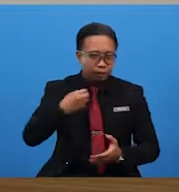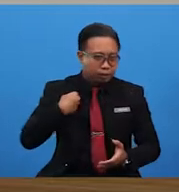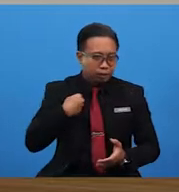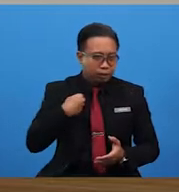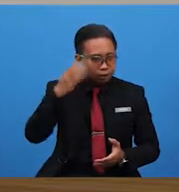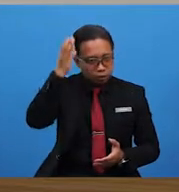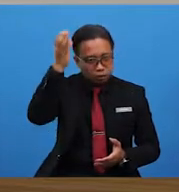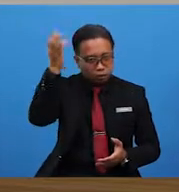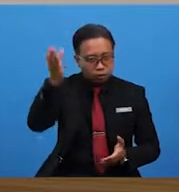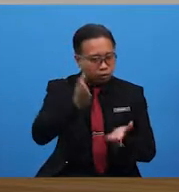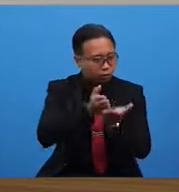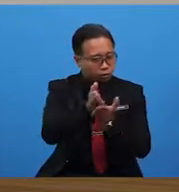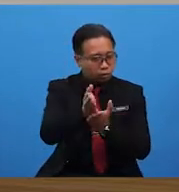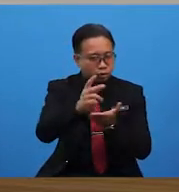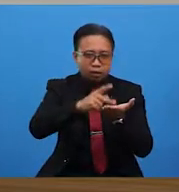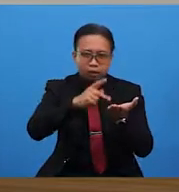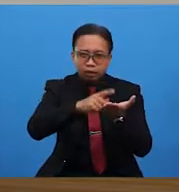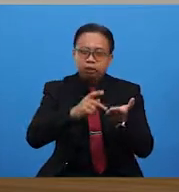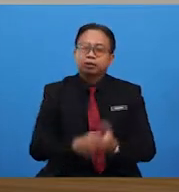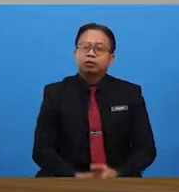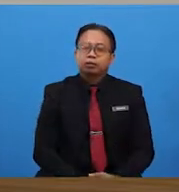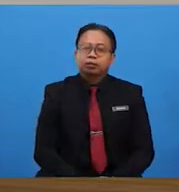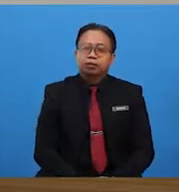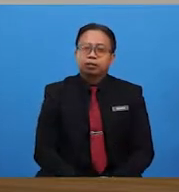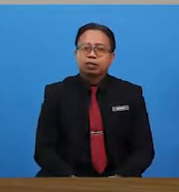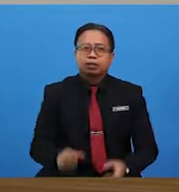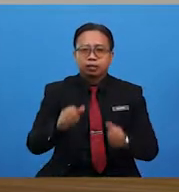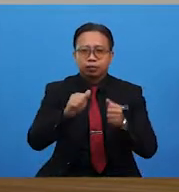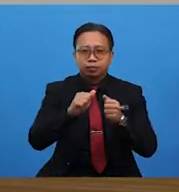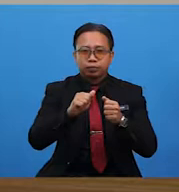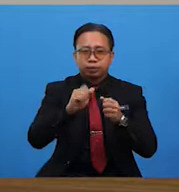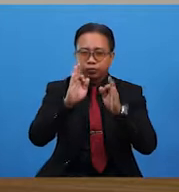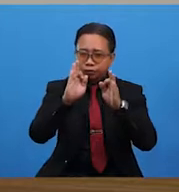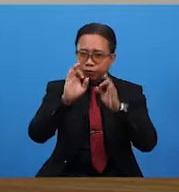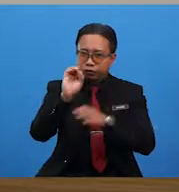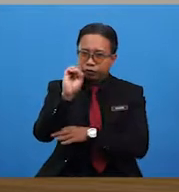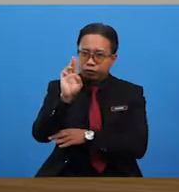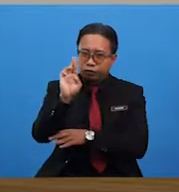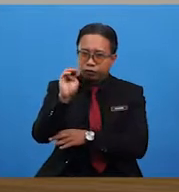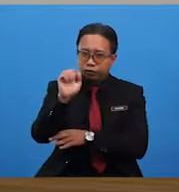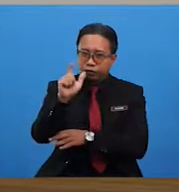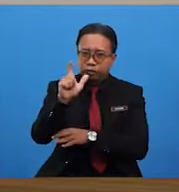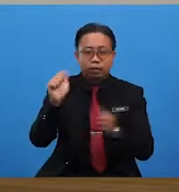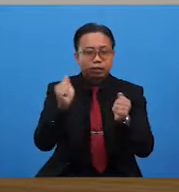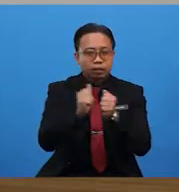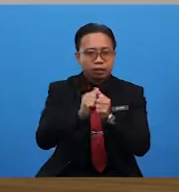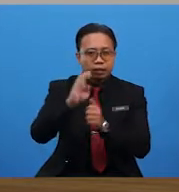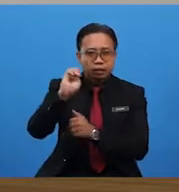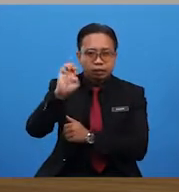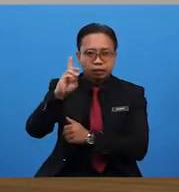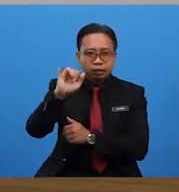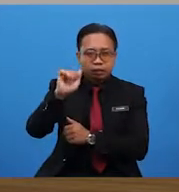konsep menurut si kajian menentukan pendekatan aspek formal yang dipilih dengan elemen media